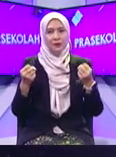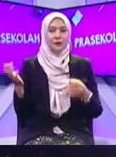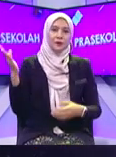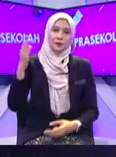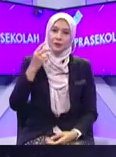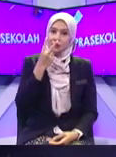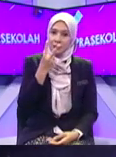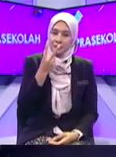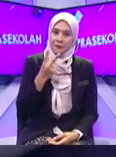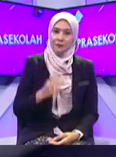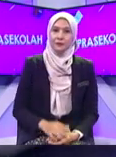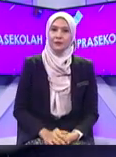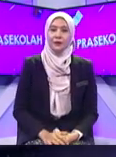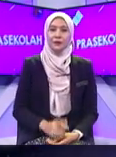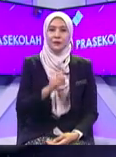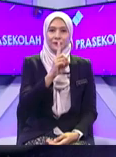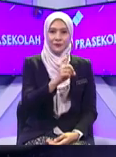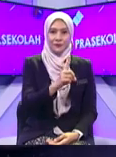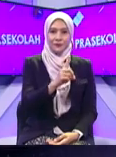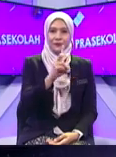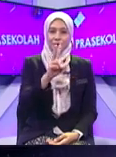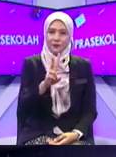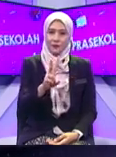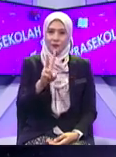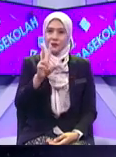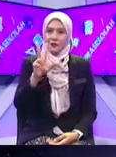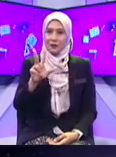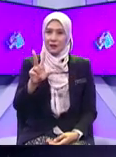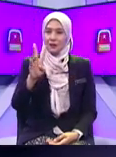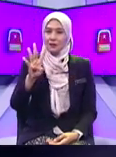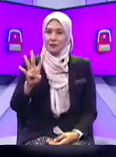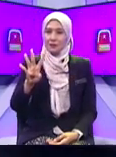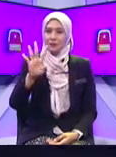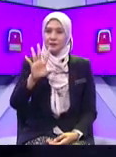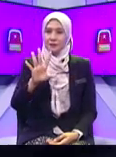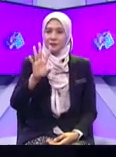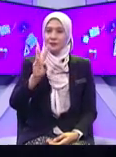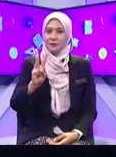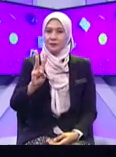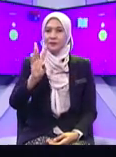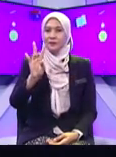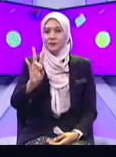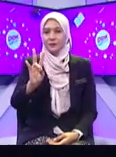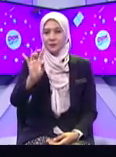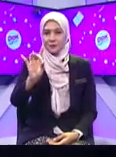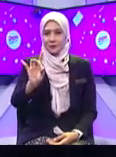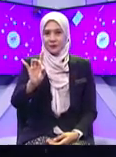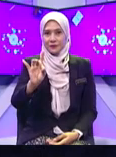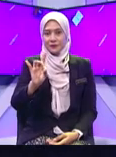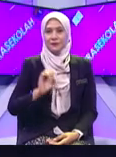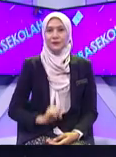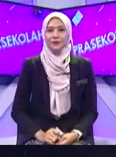jadi sama dengan saya satu dua tiga empat lima enam tujuh delapan